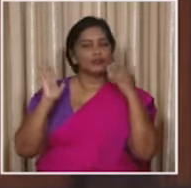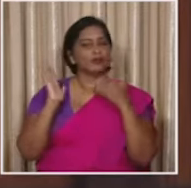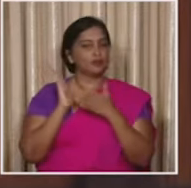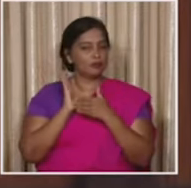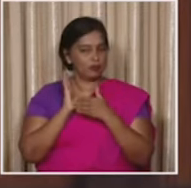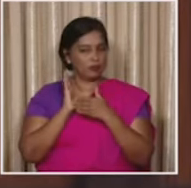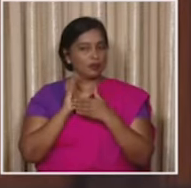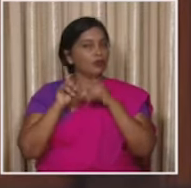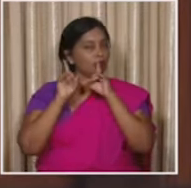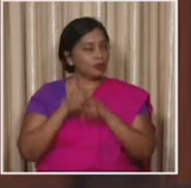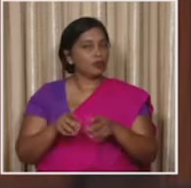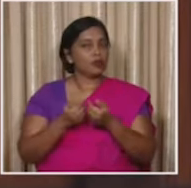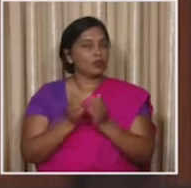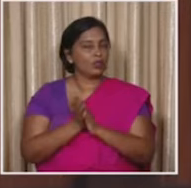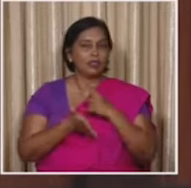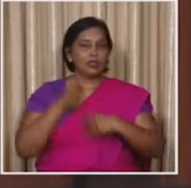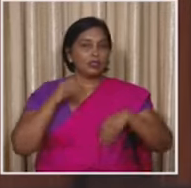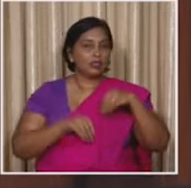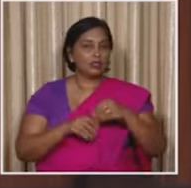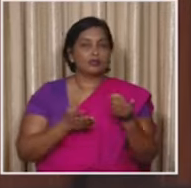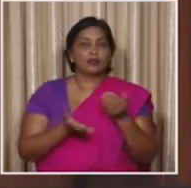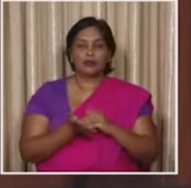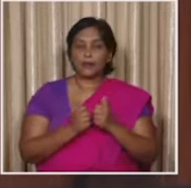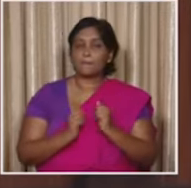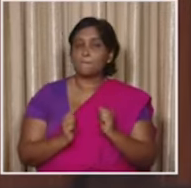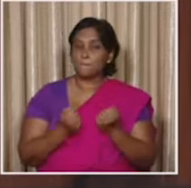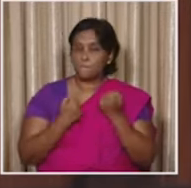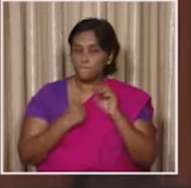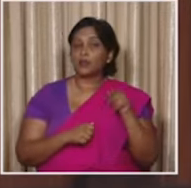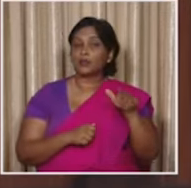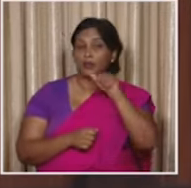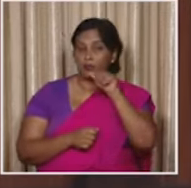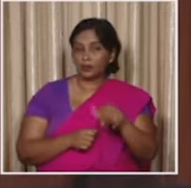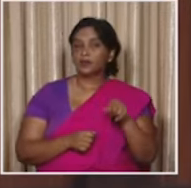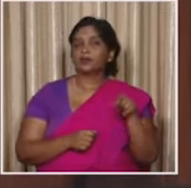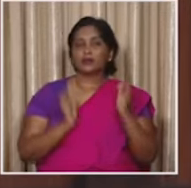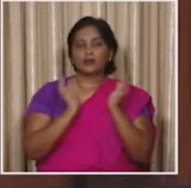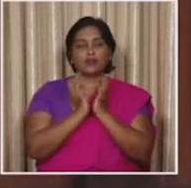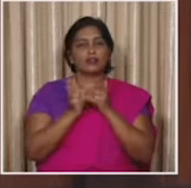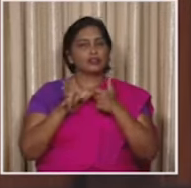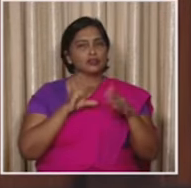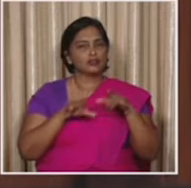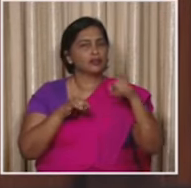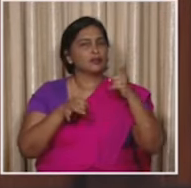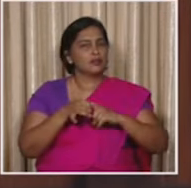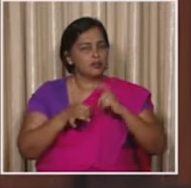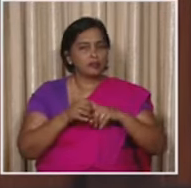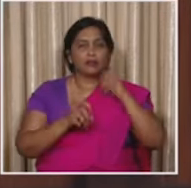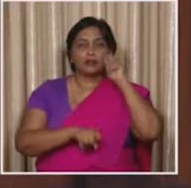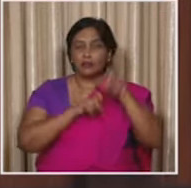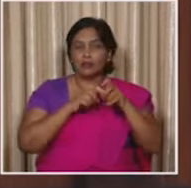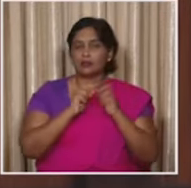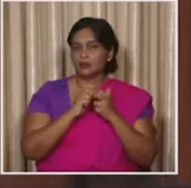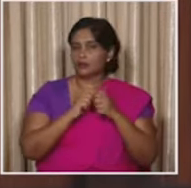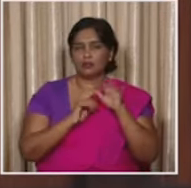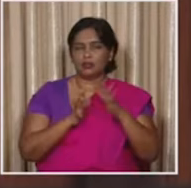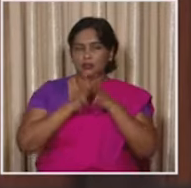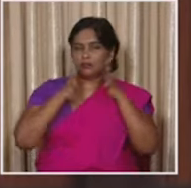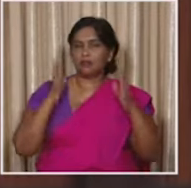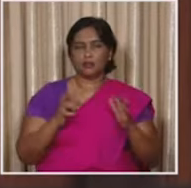தங்களுடைய அரசியலை மூல ஆரம்பிக்கிறன்றது. வனவிலங்கு பிரச்சனையால மக்கள் பாதிக்கப்படுறதையும் கூட ஒரு மோசமான ஒரு பிரச்சனை. கரூர்